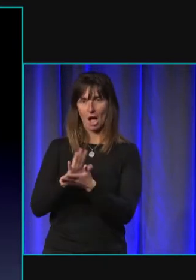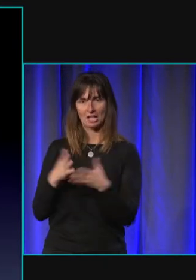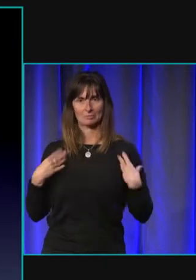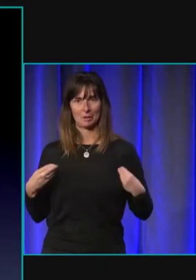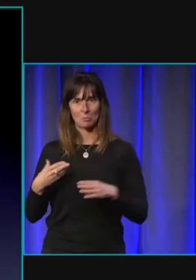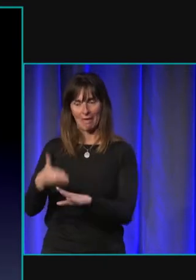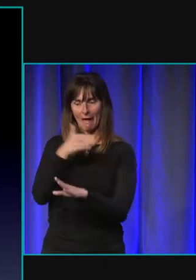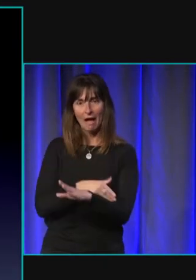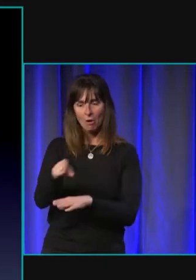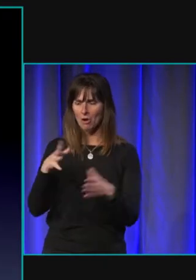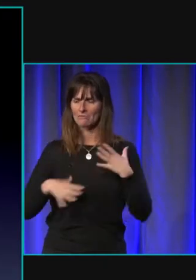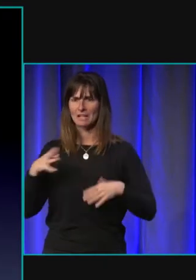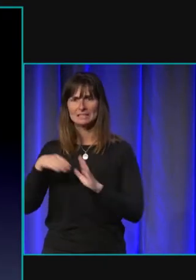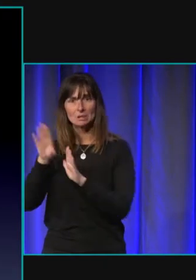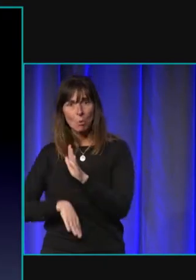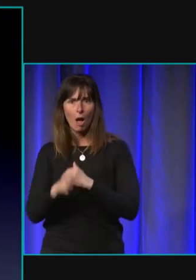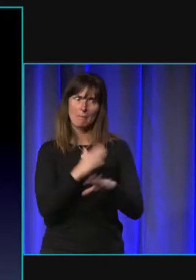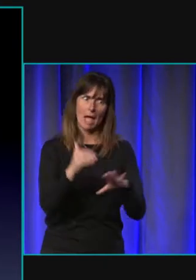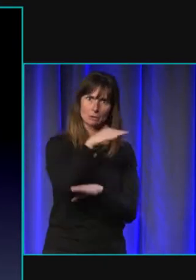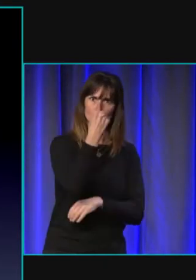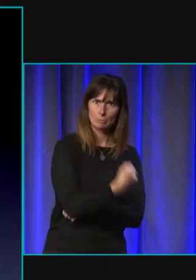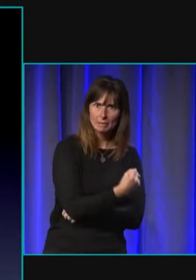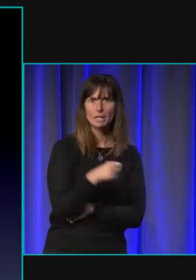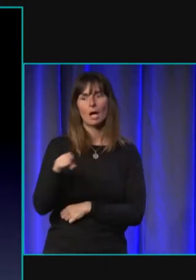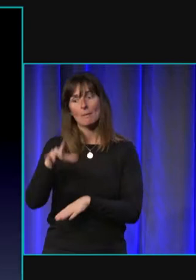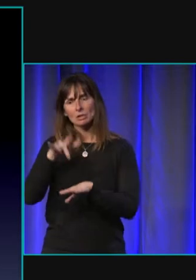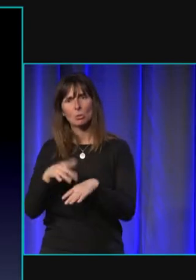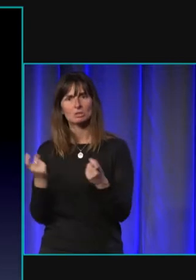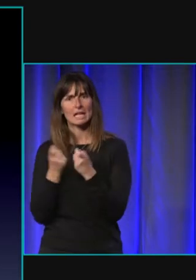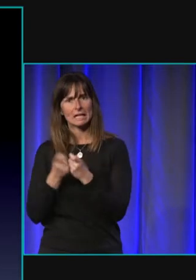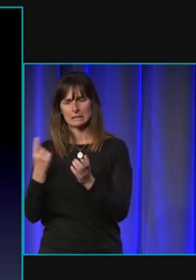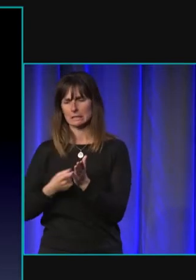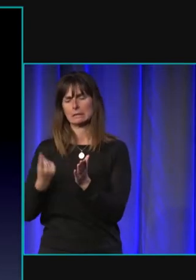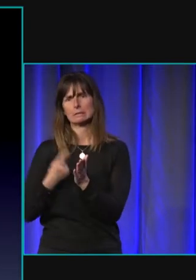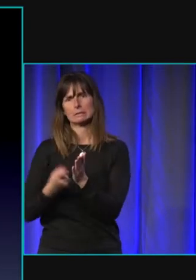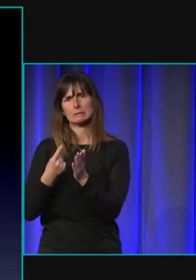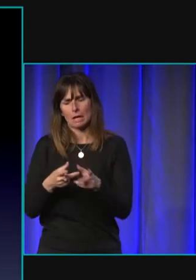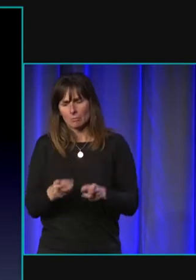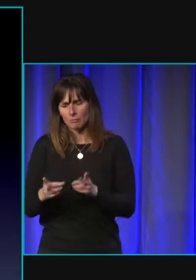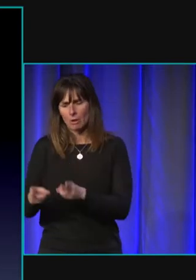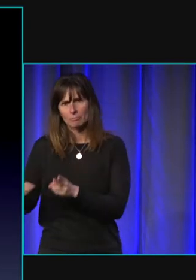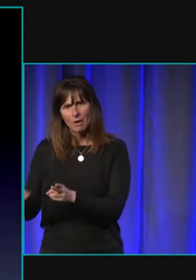se fatiguent moins que les adultes au cours des exercices intenses et répétés, au cours d'exercices intenses intermittents,